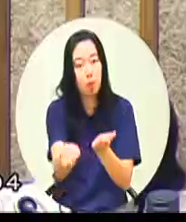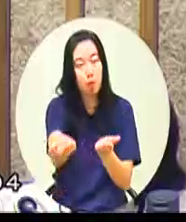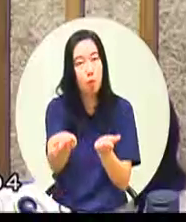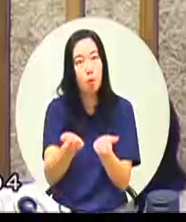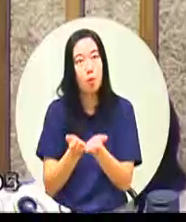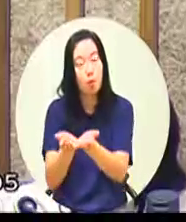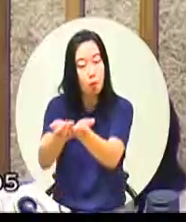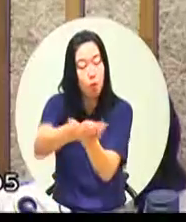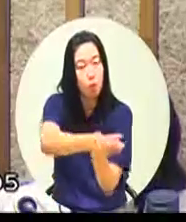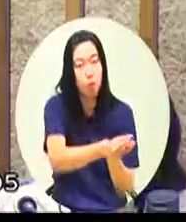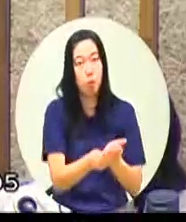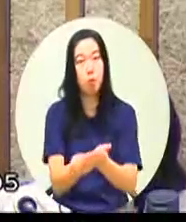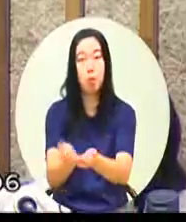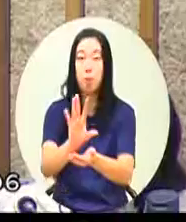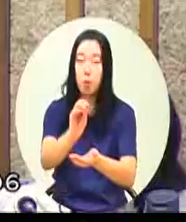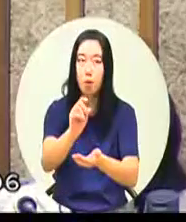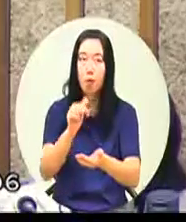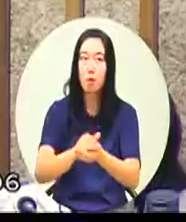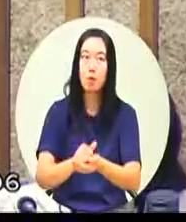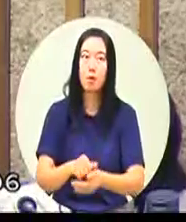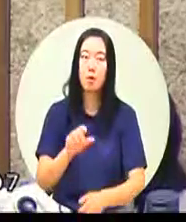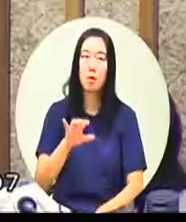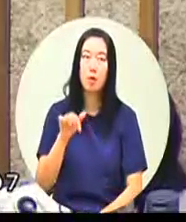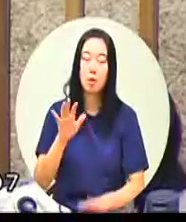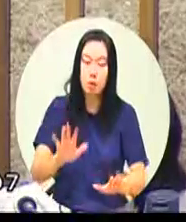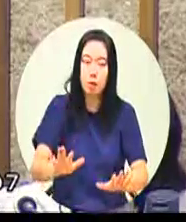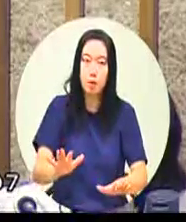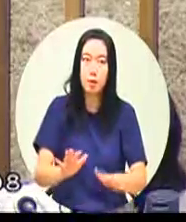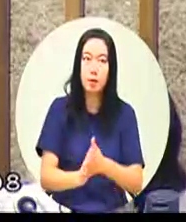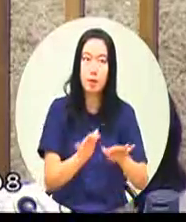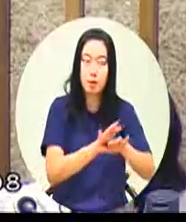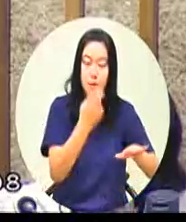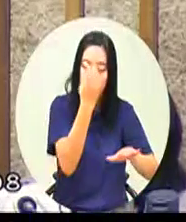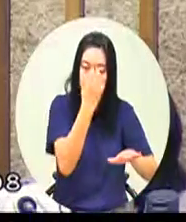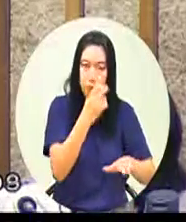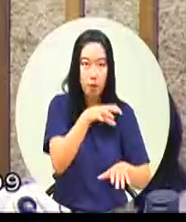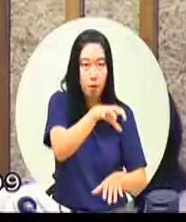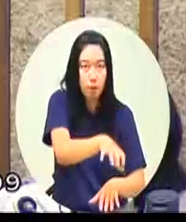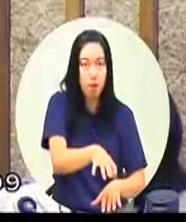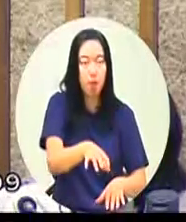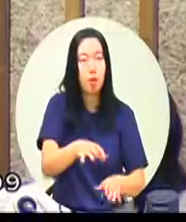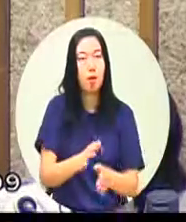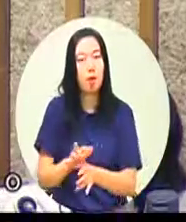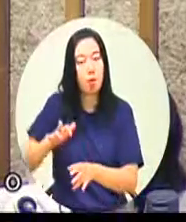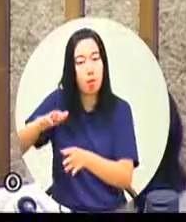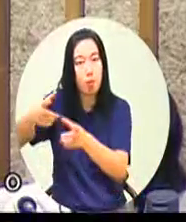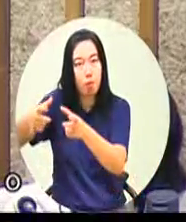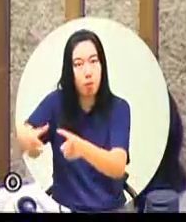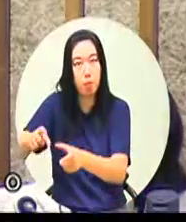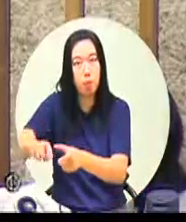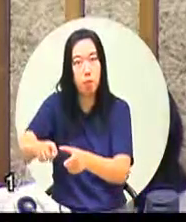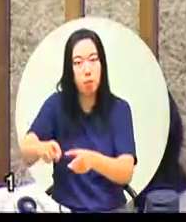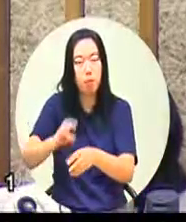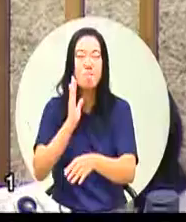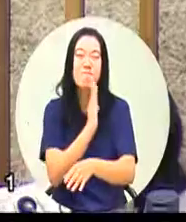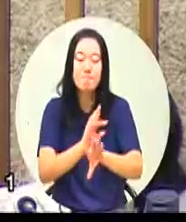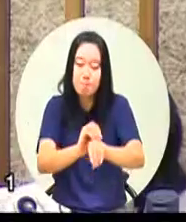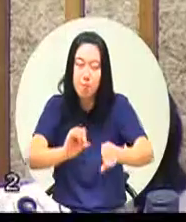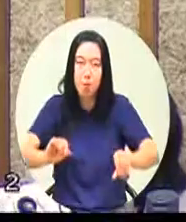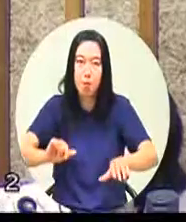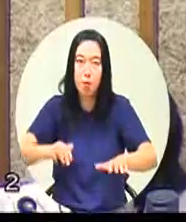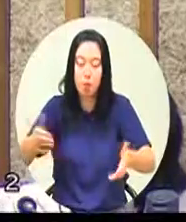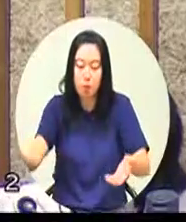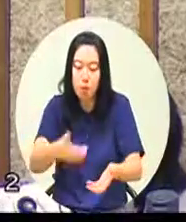跟议员报告，我们汕尾渔港它本身我们从安检站到航道口都有做淤泥的挖除，吼，从